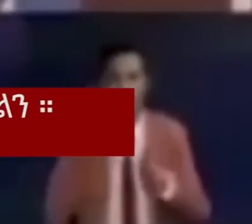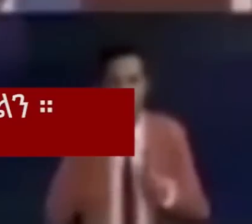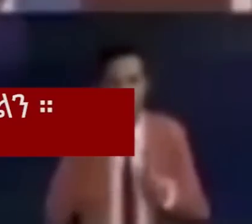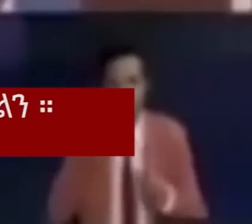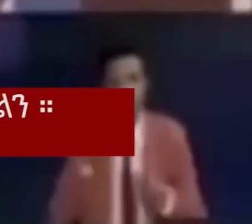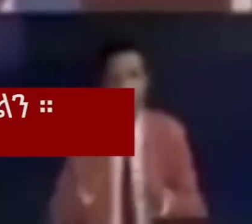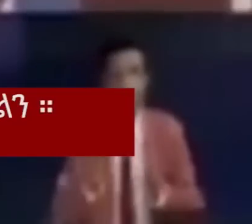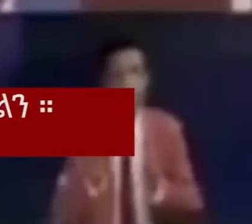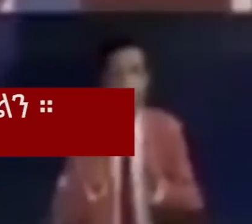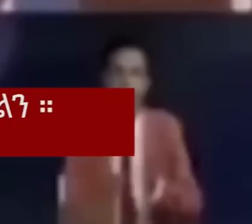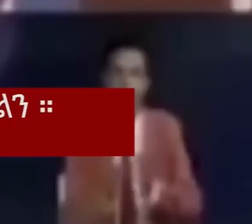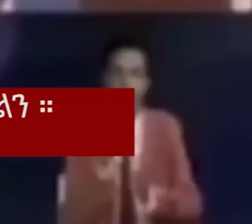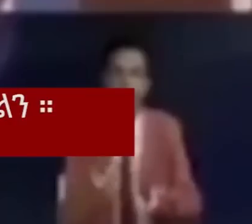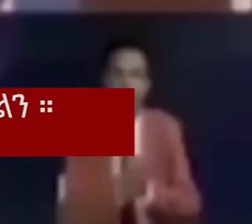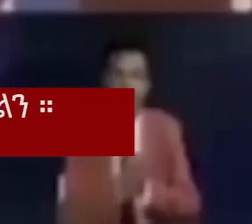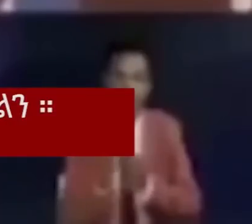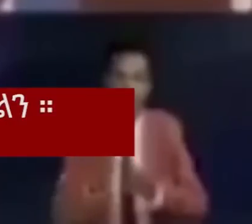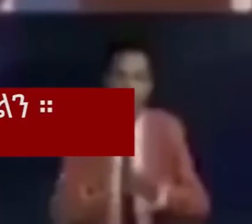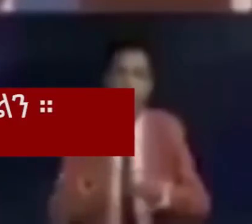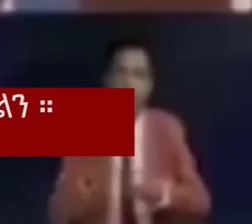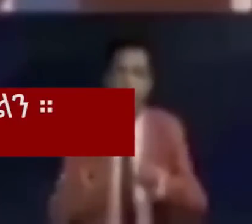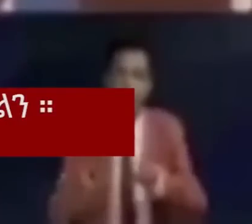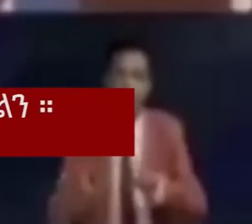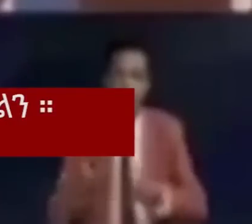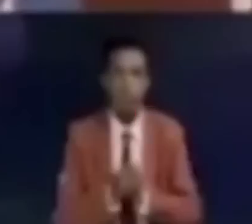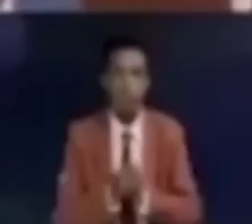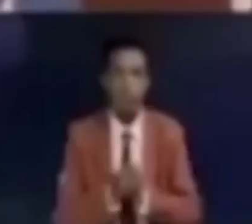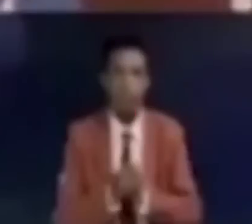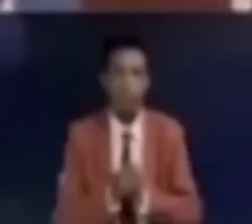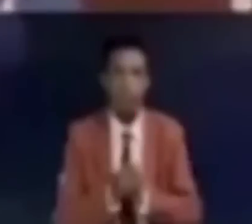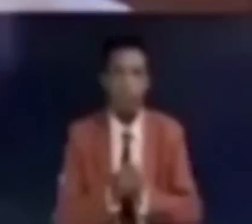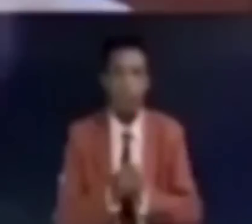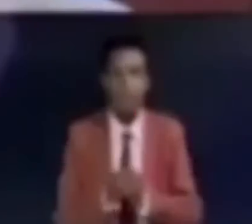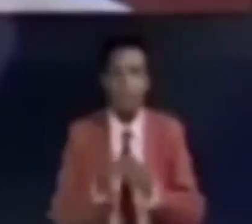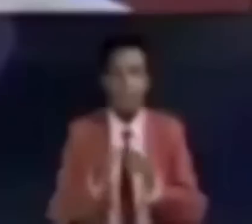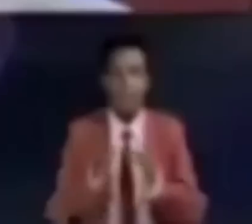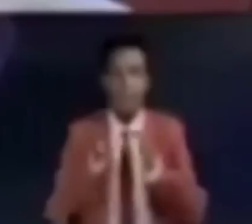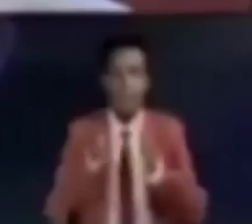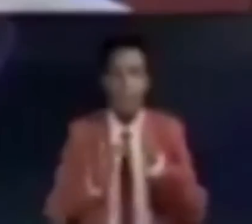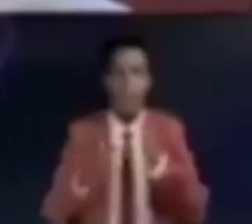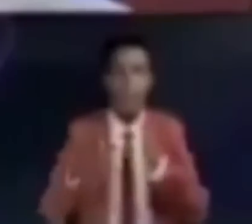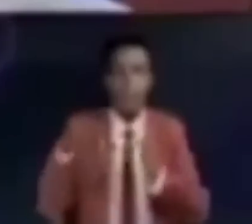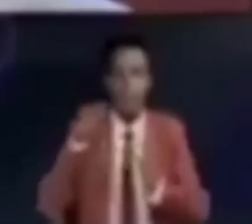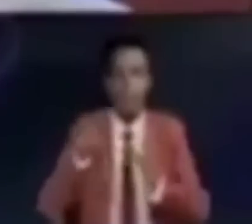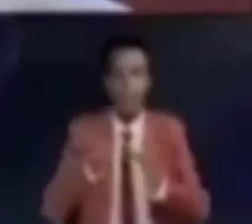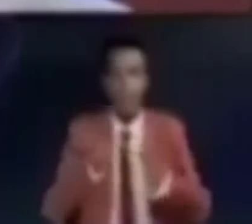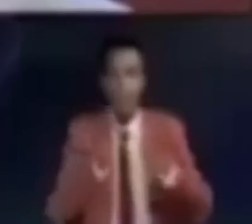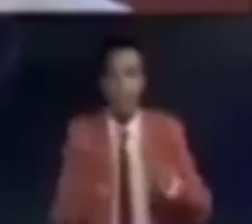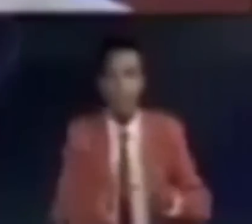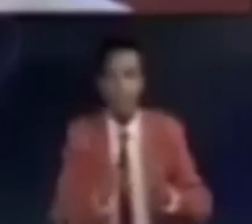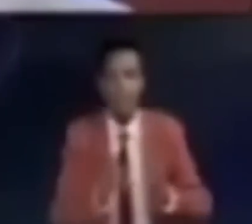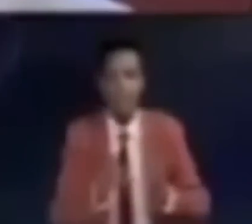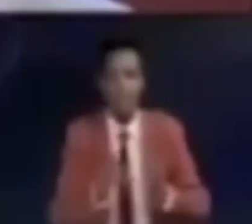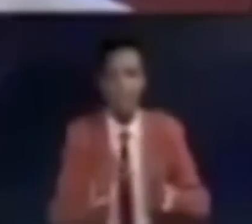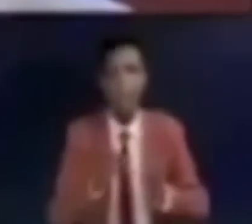አለማም አጠፋም መወቀስም መመስገንም ያለበት በዛው በክልሉ ነው ማለት ነው። ከመጠን ባለፈ ጥላቻ የአማራ ክልል